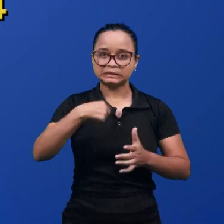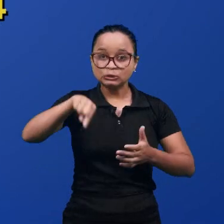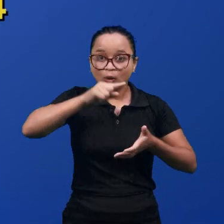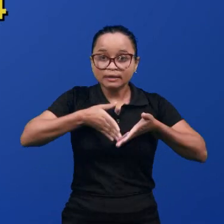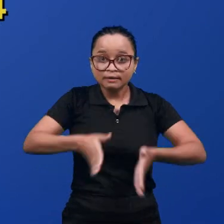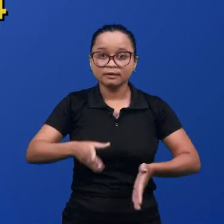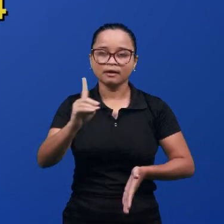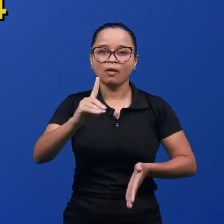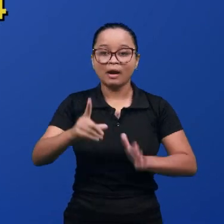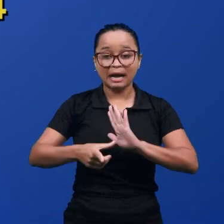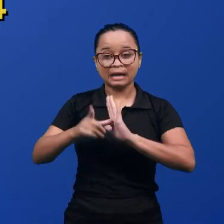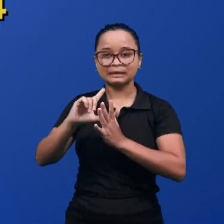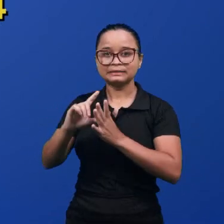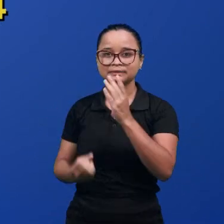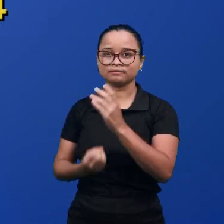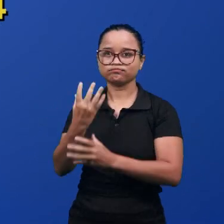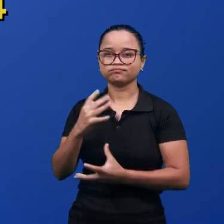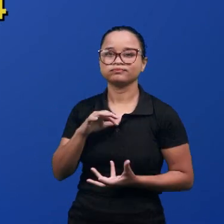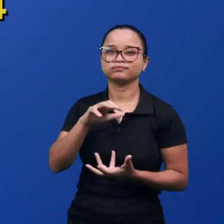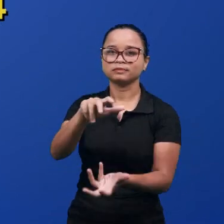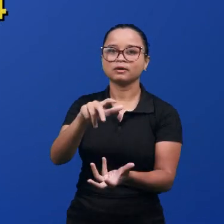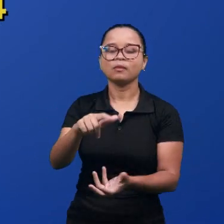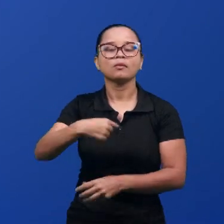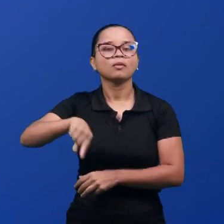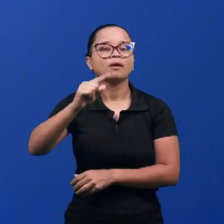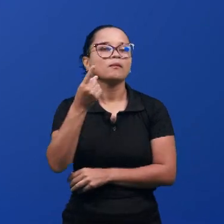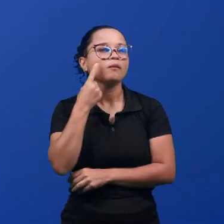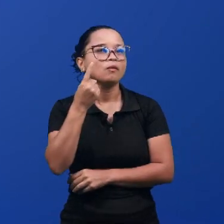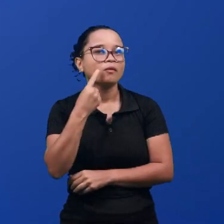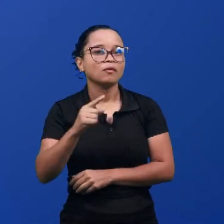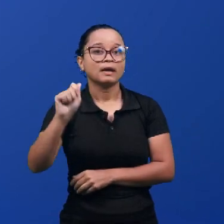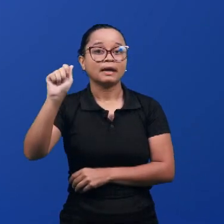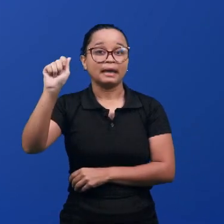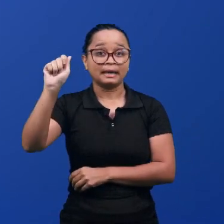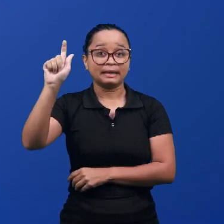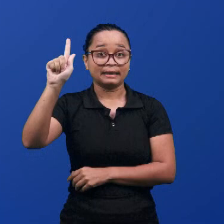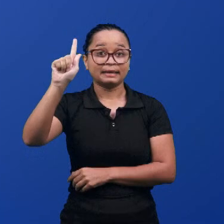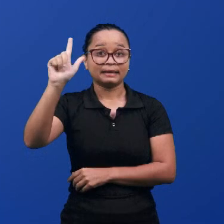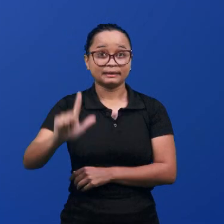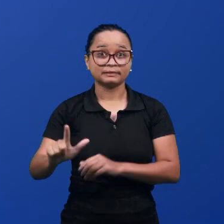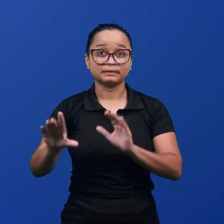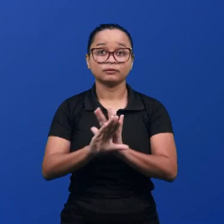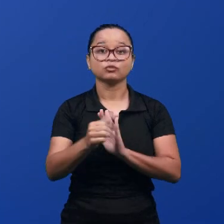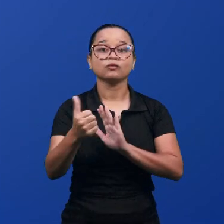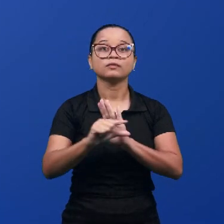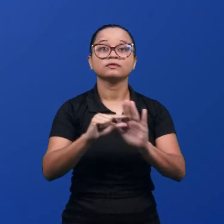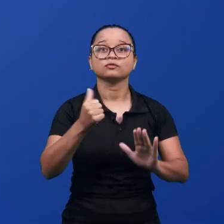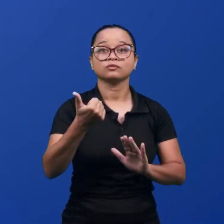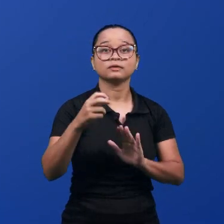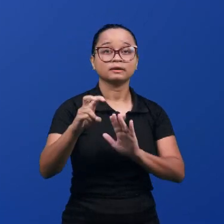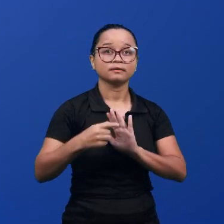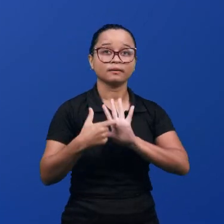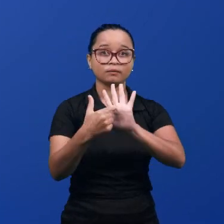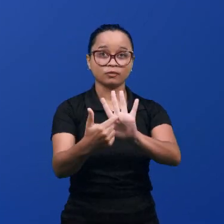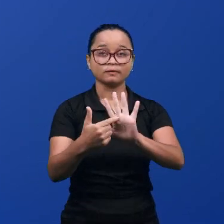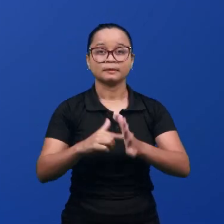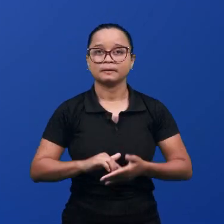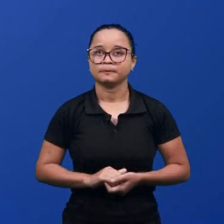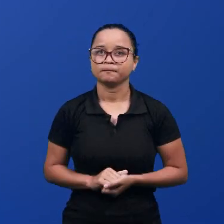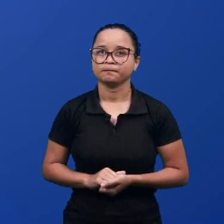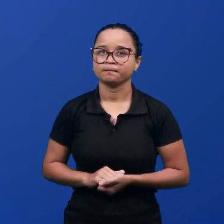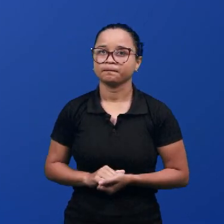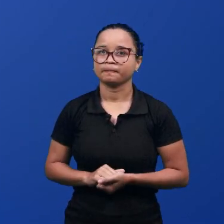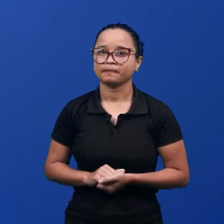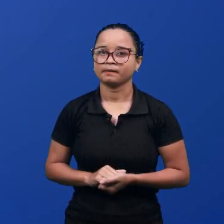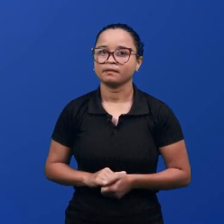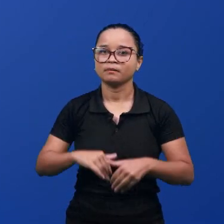animé, avant la fondation du monde, comme nous pouvons voir en Galates 1, 15, qui nous dit, mais quand